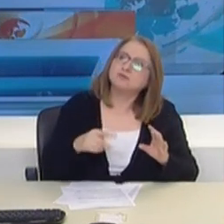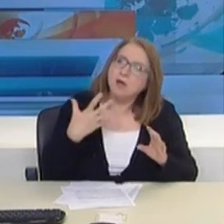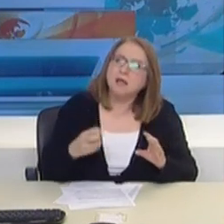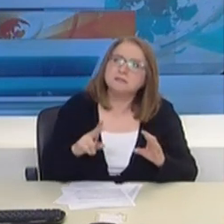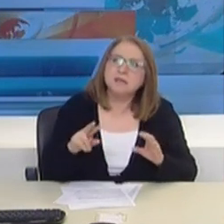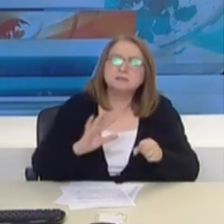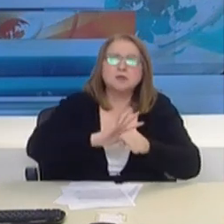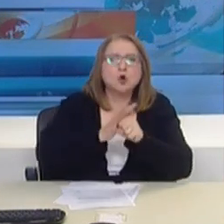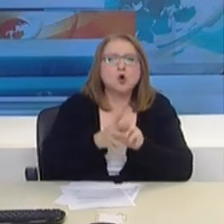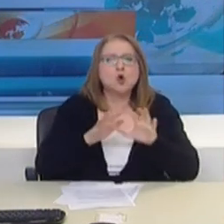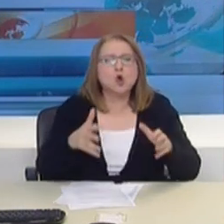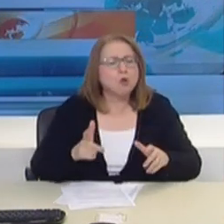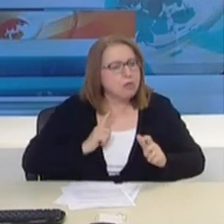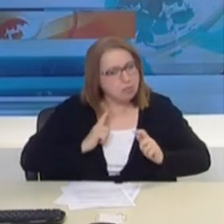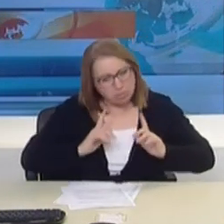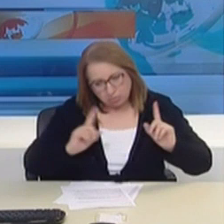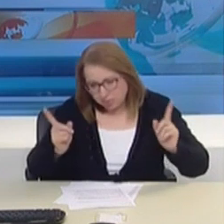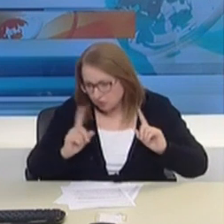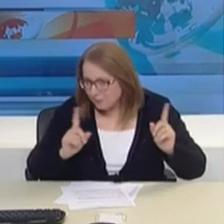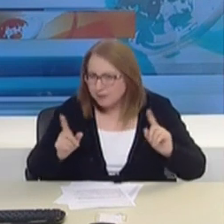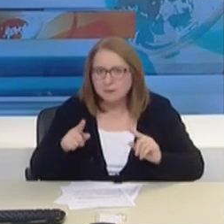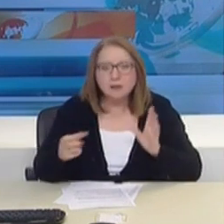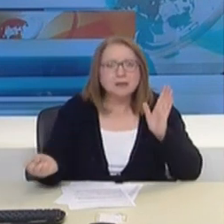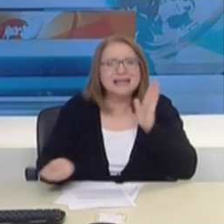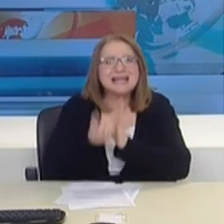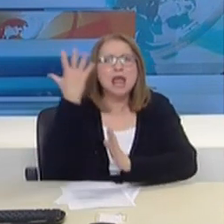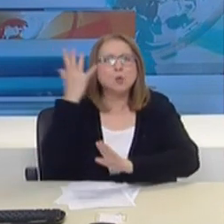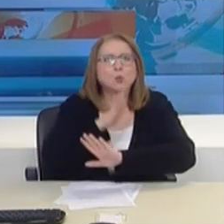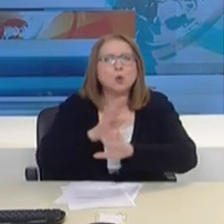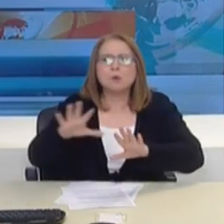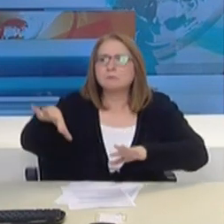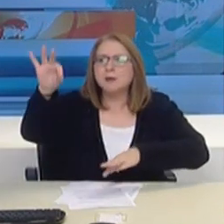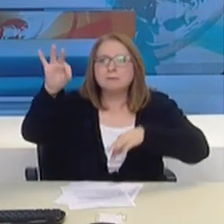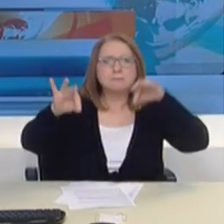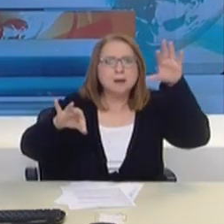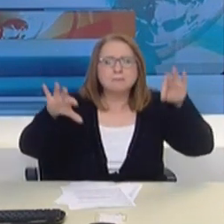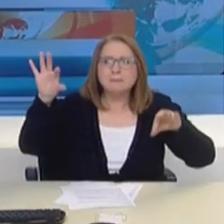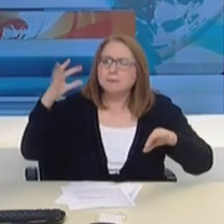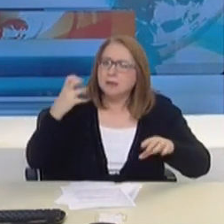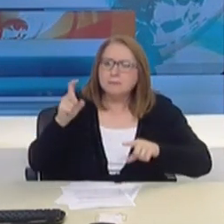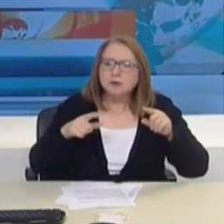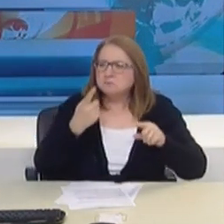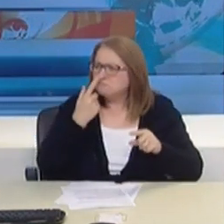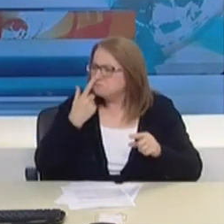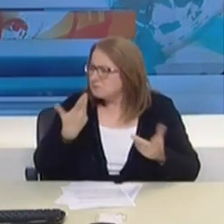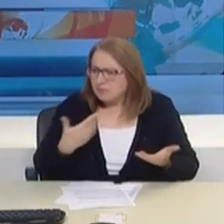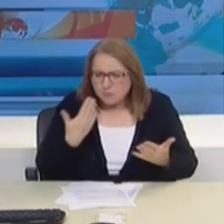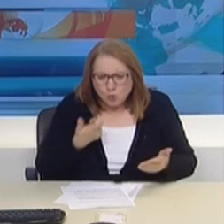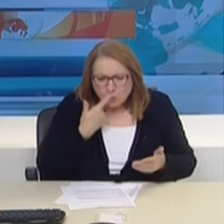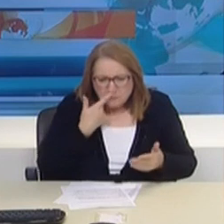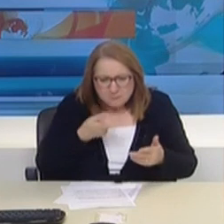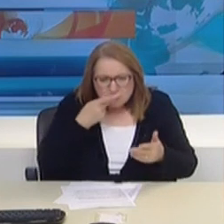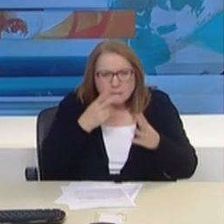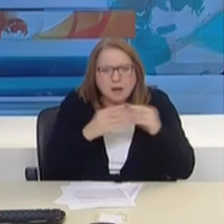Ήταν κάτι που δεν το περιμέναμε, κάτι που το είδαμε και σε μεμονωμένα περιστατικά στην πατρίδα μας, κάτι που ανακοινώθηκε από συναδέλφους στο